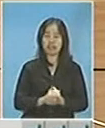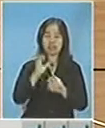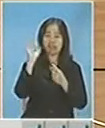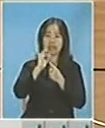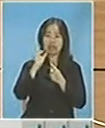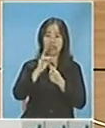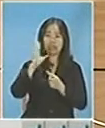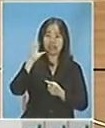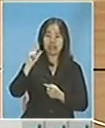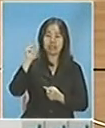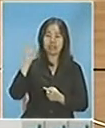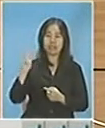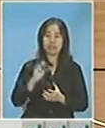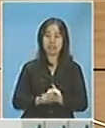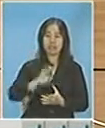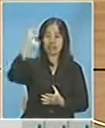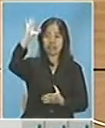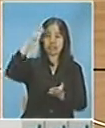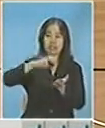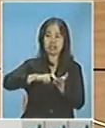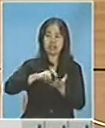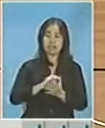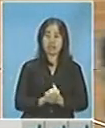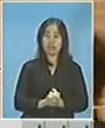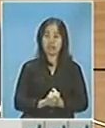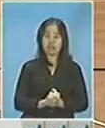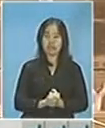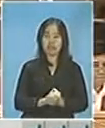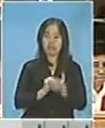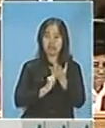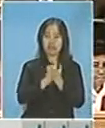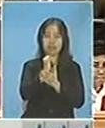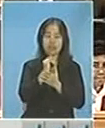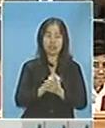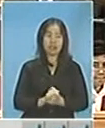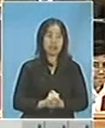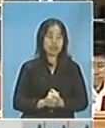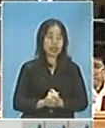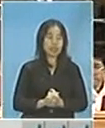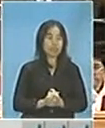ายชินวรบุญเกียรติขอผู้รับรองครับ มีผู้รับรองถูกต้องครับเชิญ